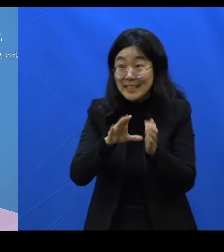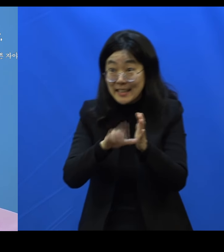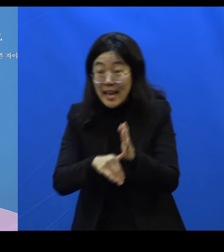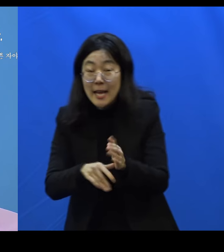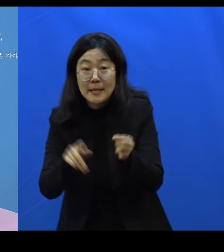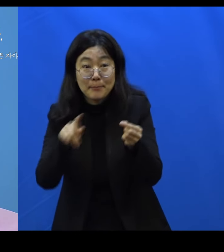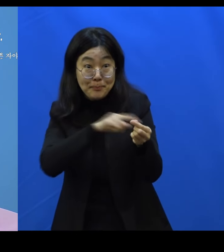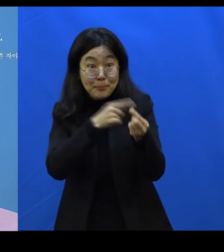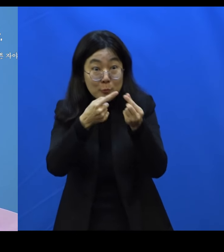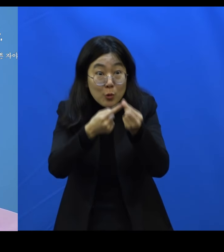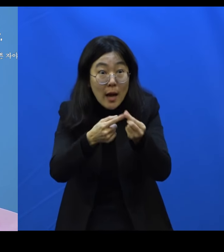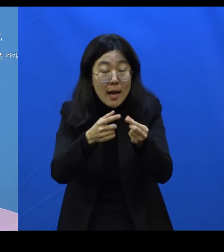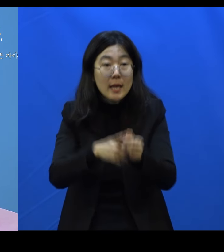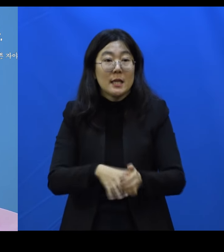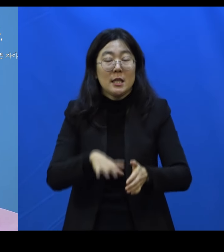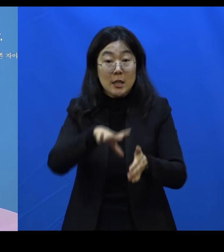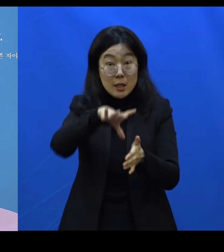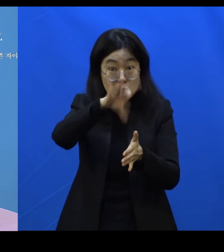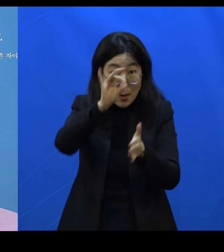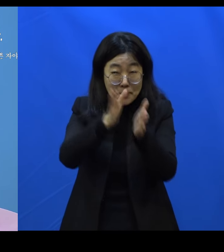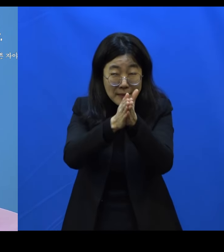볼 것은 항상 출발점은